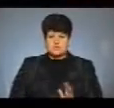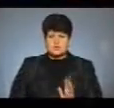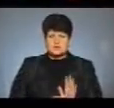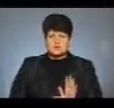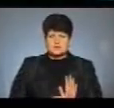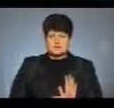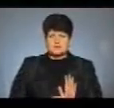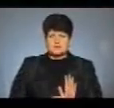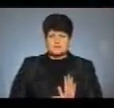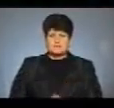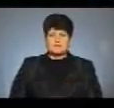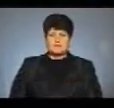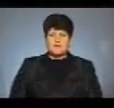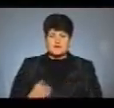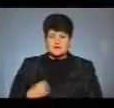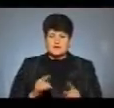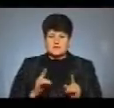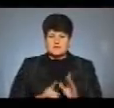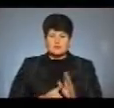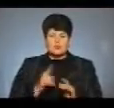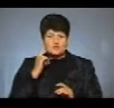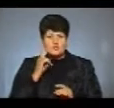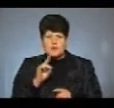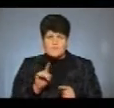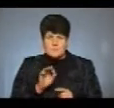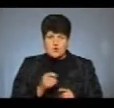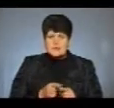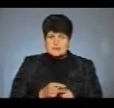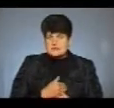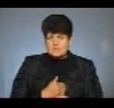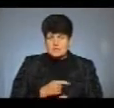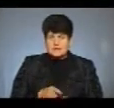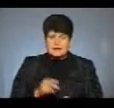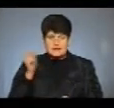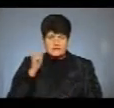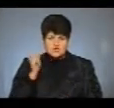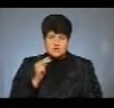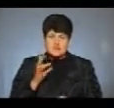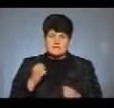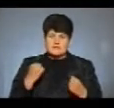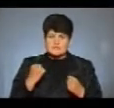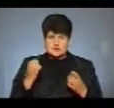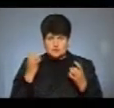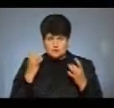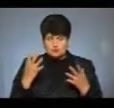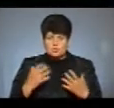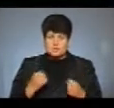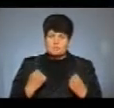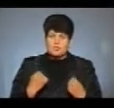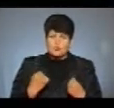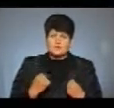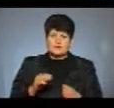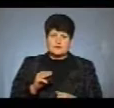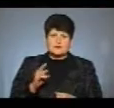5, 6, 7. Я тільки як почула про цей флешмоб, я зразу захотіла, так як я навчаюся на фізичному культурі і спорт, цьому в